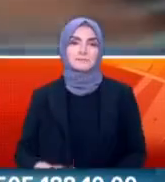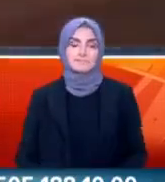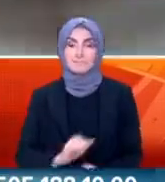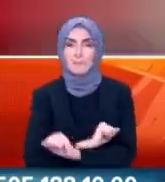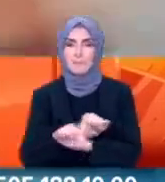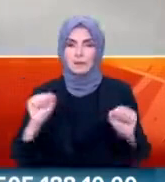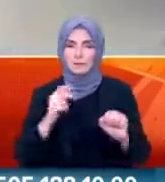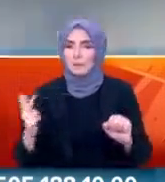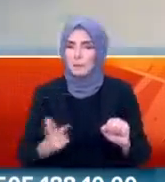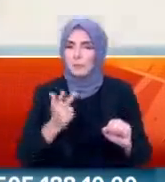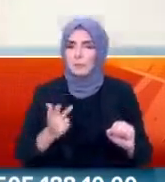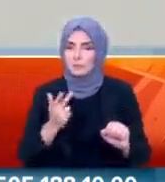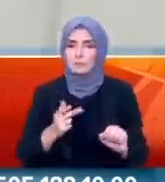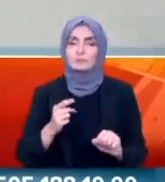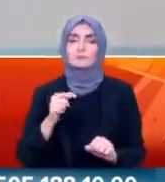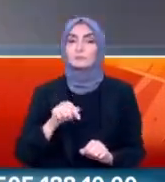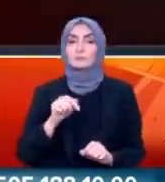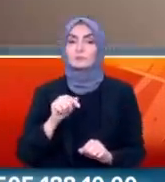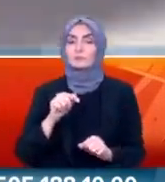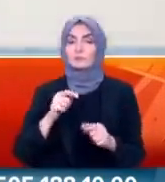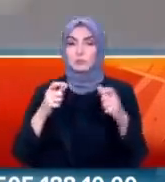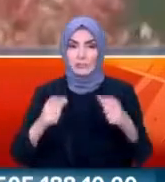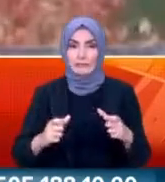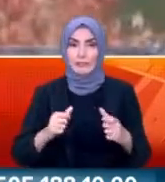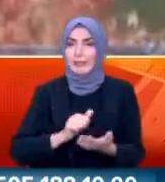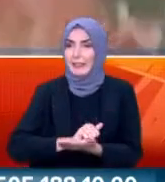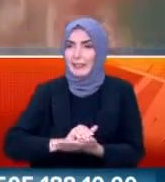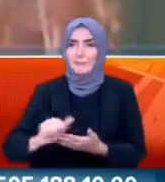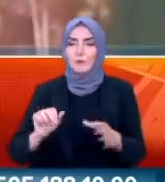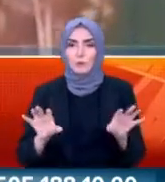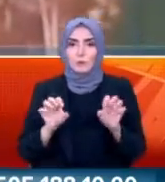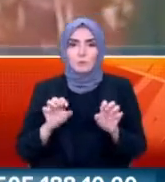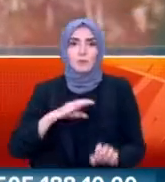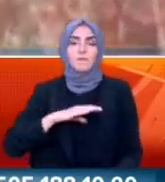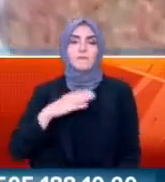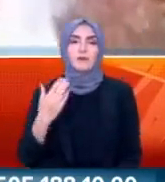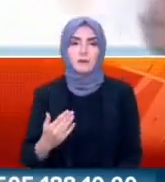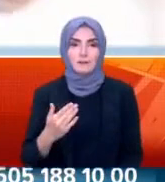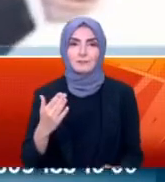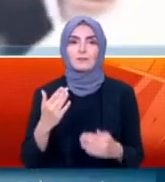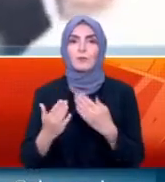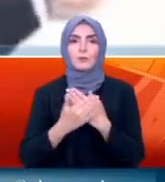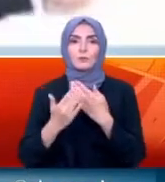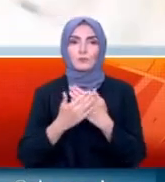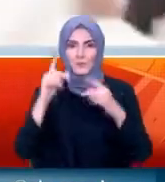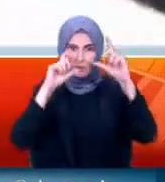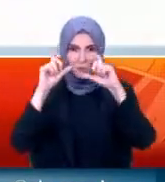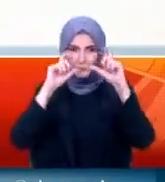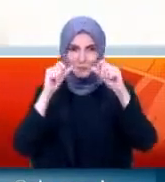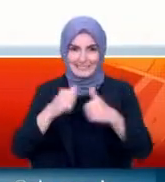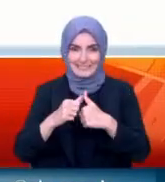Patlamanın şiddeti o kadar büyüktü ki şehrin tamamında hissedildi. Düğün fotoğrafı çektiren çift patlamaya sokakta